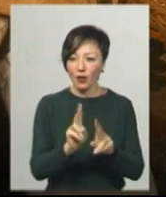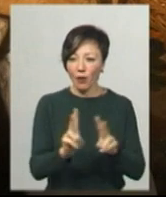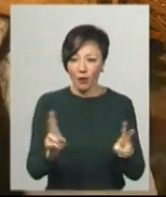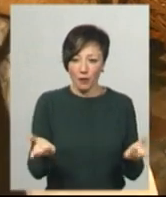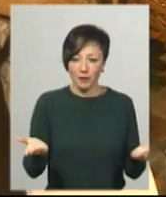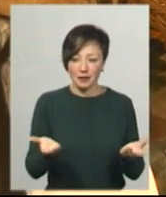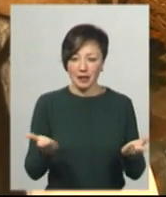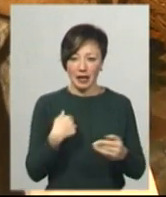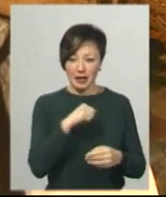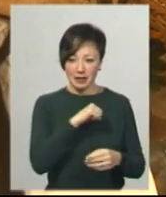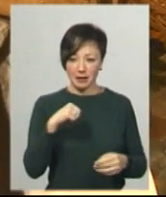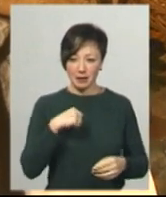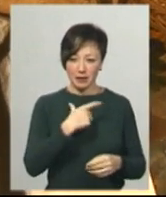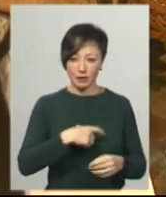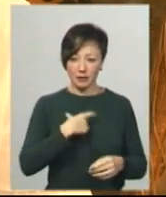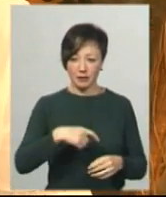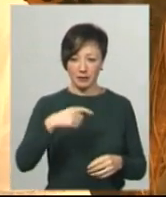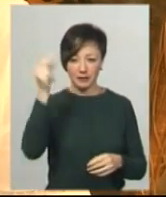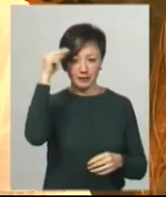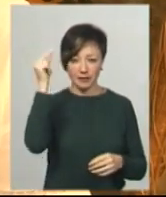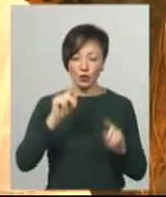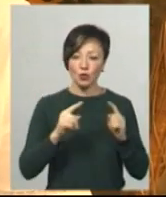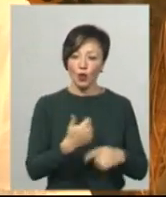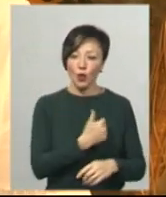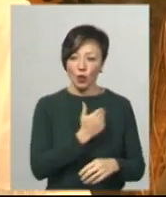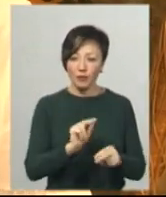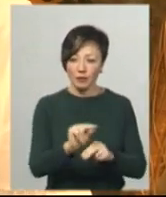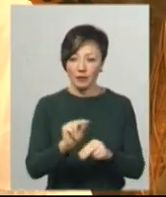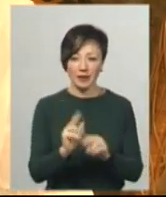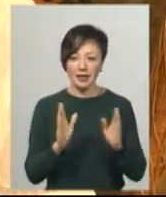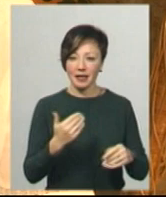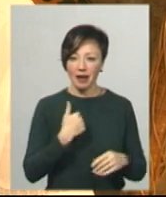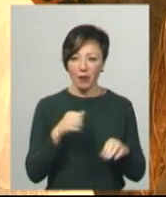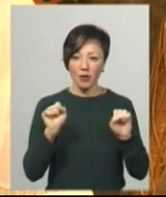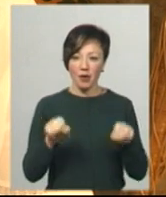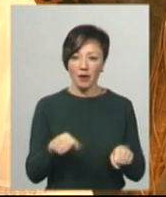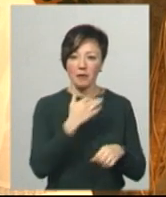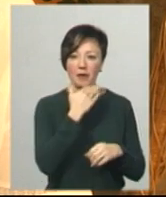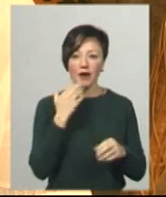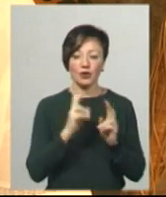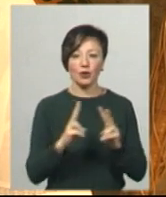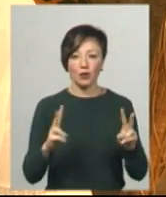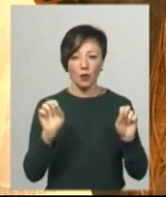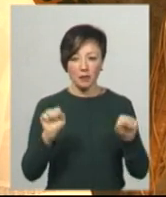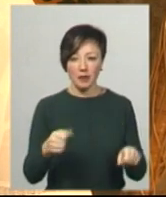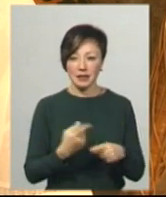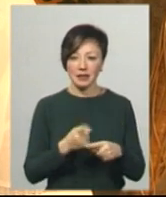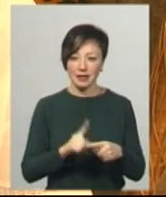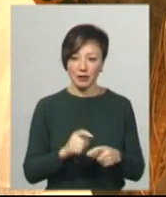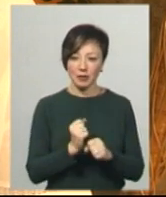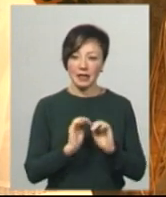Бо я самоучка в цій справі. Дуже хочу навчити, щоб не тільки я могла, ще багато хто,